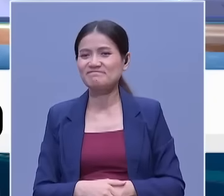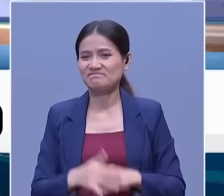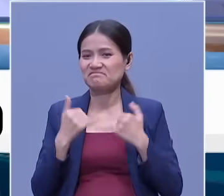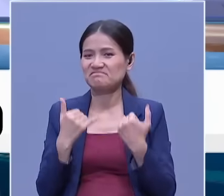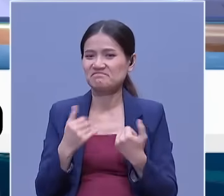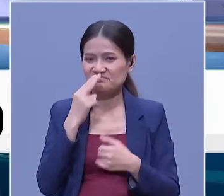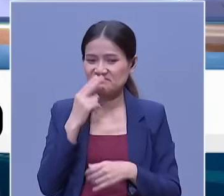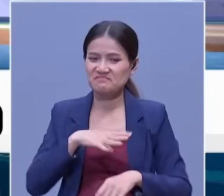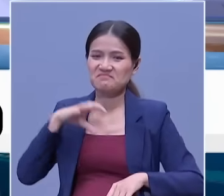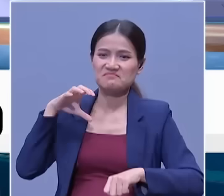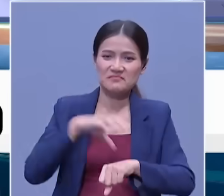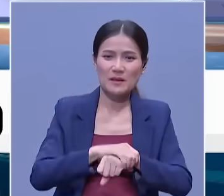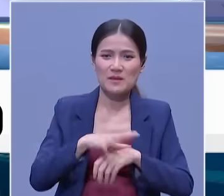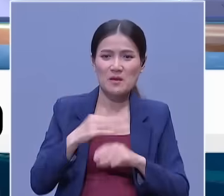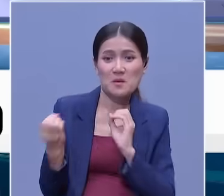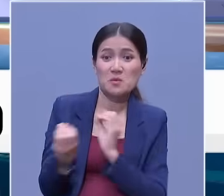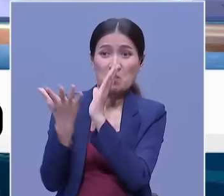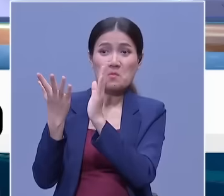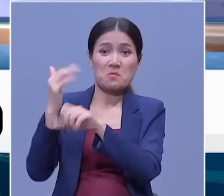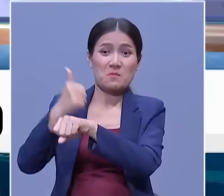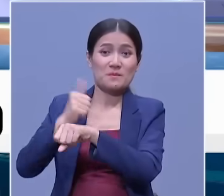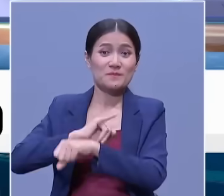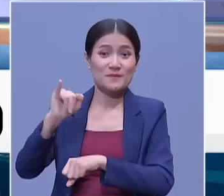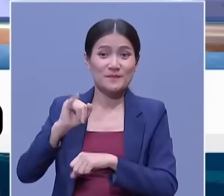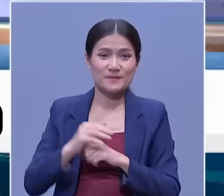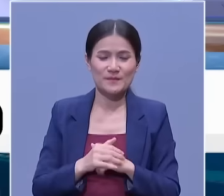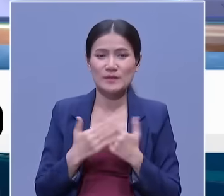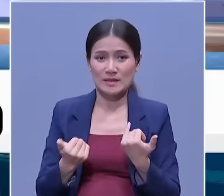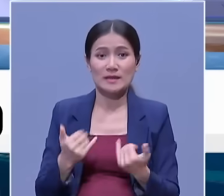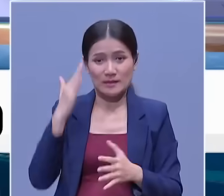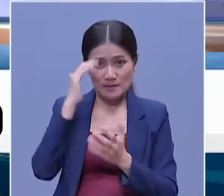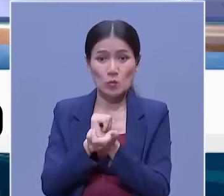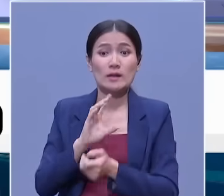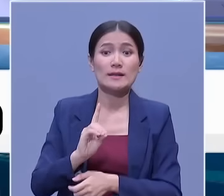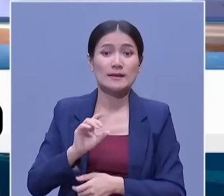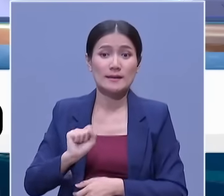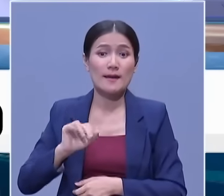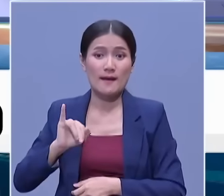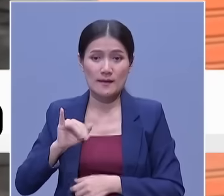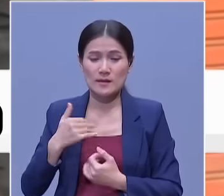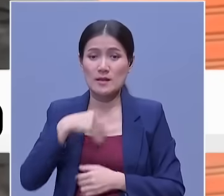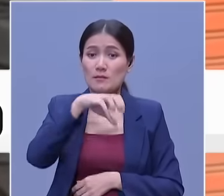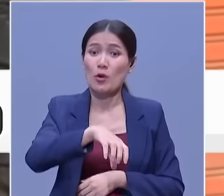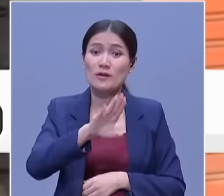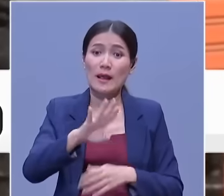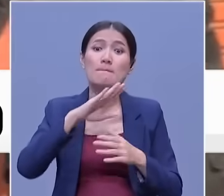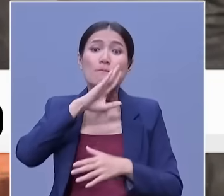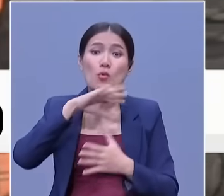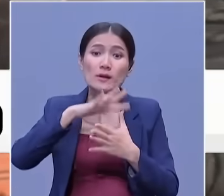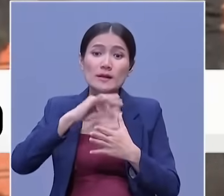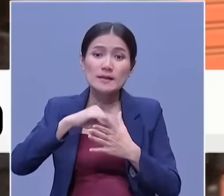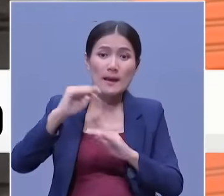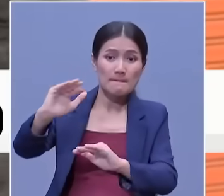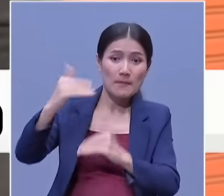พูดคุ้นๆไหมอันนี้ใช่ไหมฮะ ค่ะ ท่านผู้ชมครับกรมสอบสวนคดีพิเศษหรือว่า DSI นะครับนำกำลังบุกตรวจค้นบริษัทนำเข้าเนื้อหมูที่มีข้อมูล